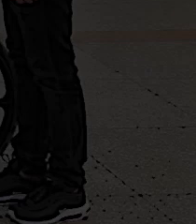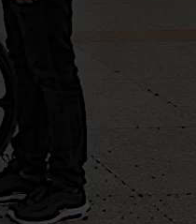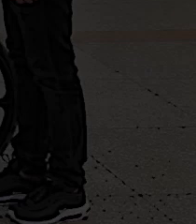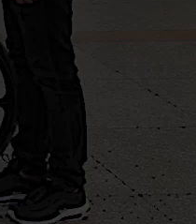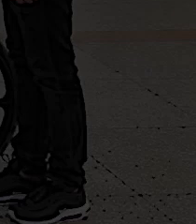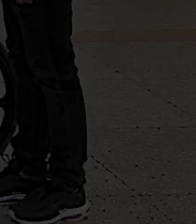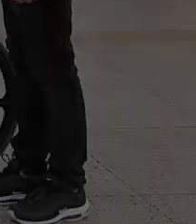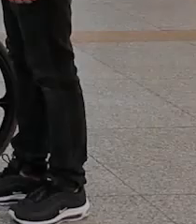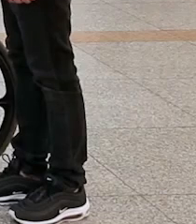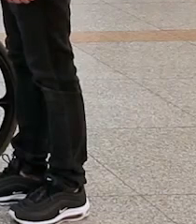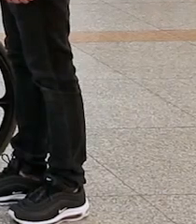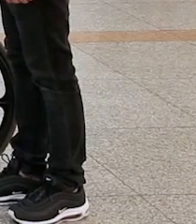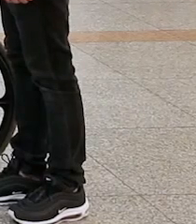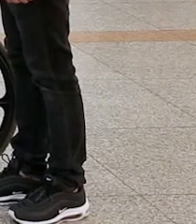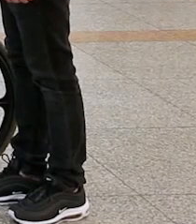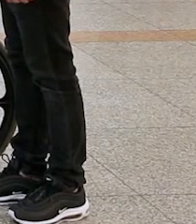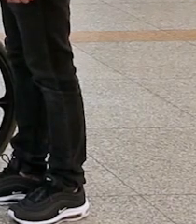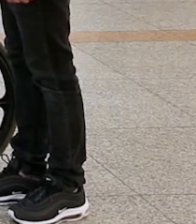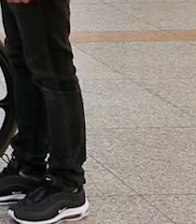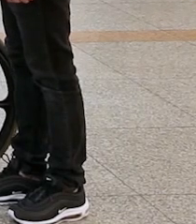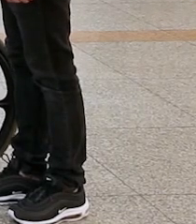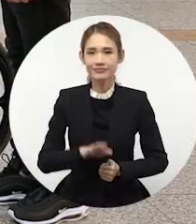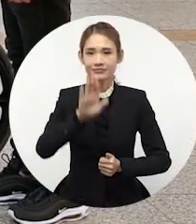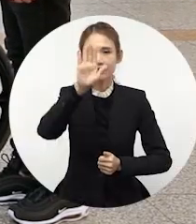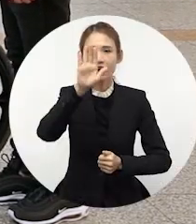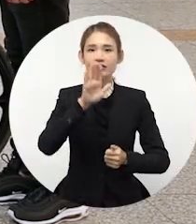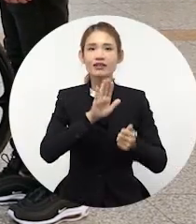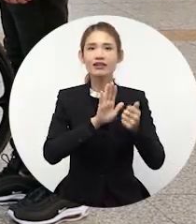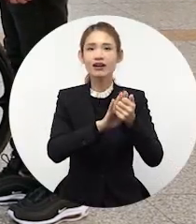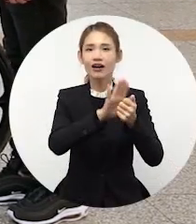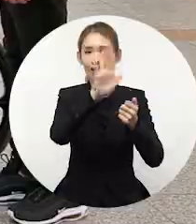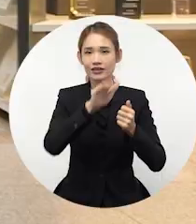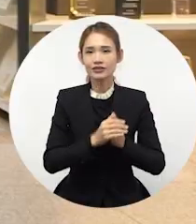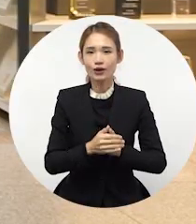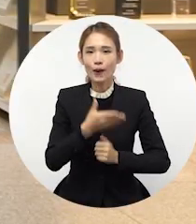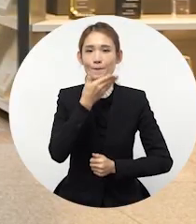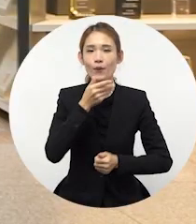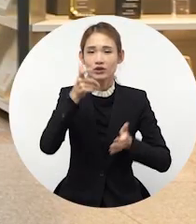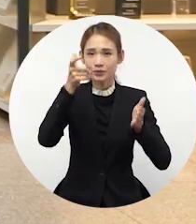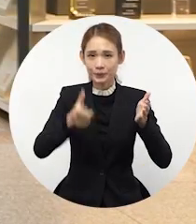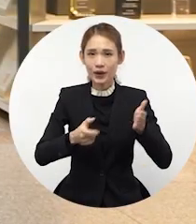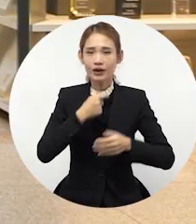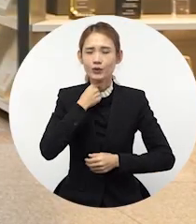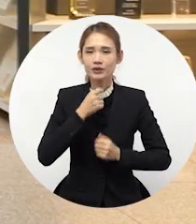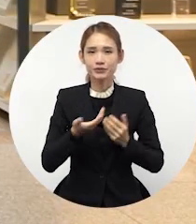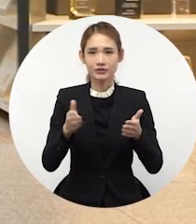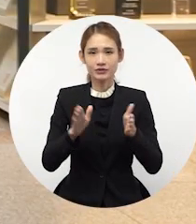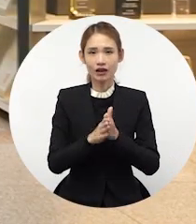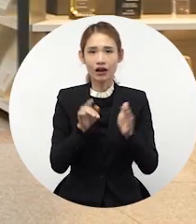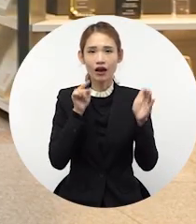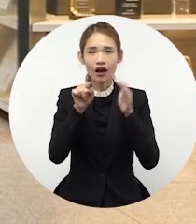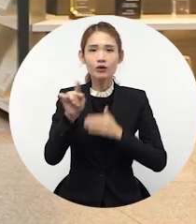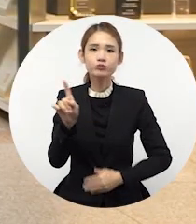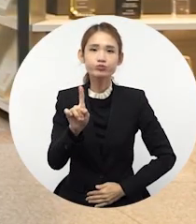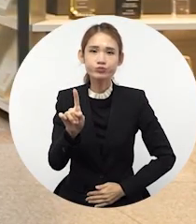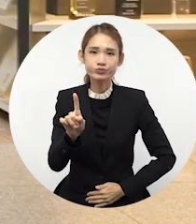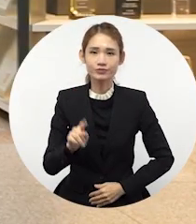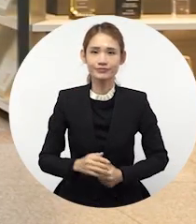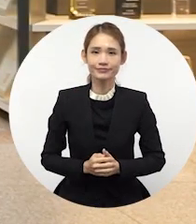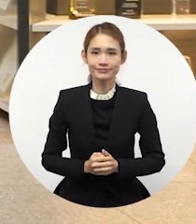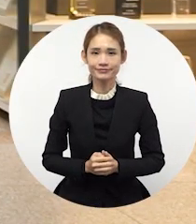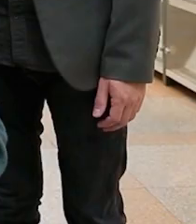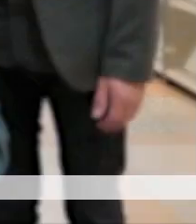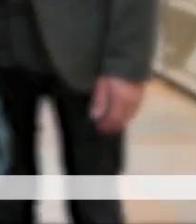상황 1. 공무원이 서류를 보며 지나가고 있다. 저기요. 복지카드 발급받으려고 하는데 어디로 가면